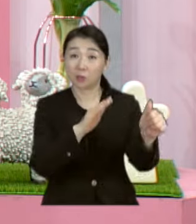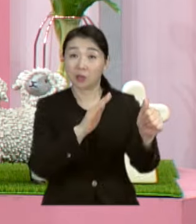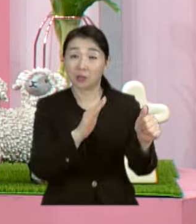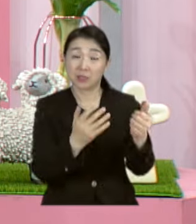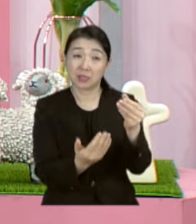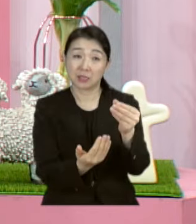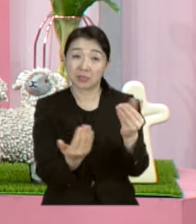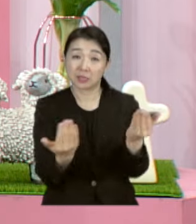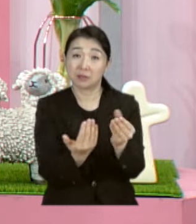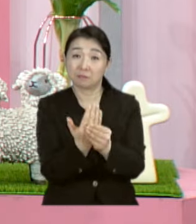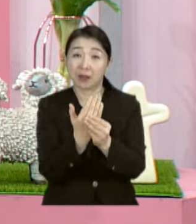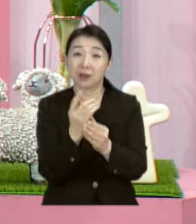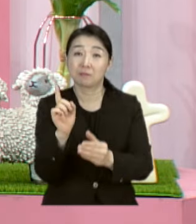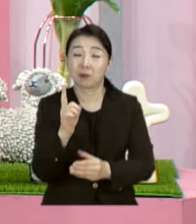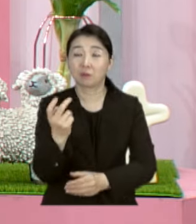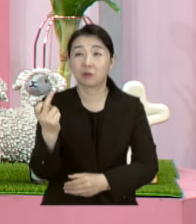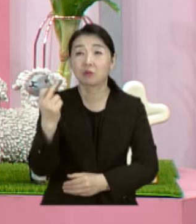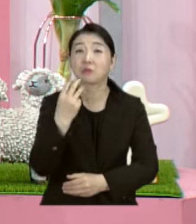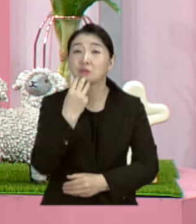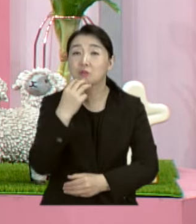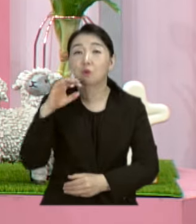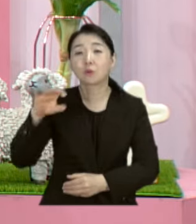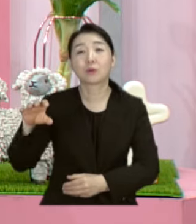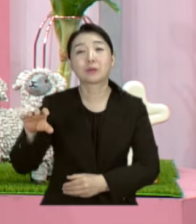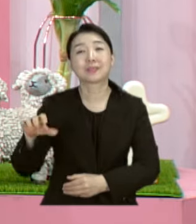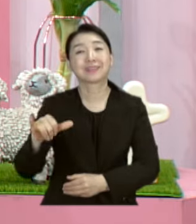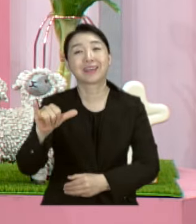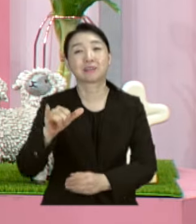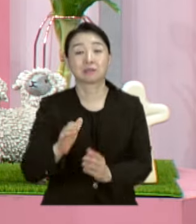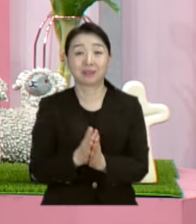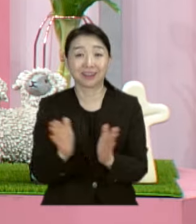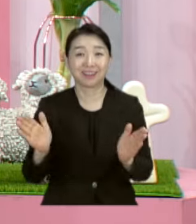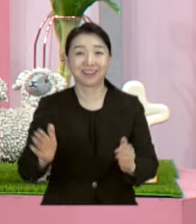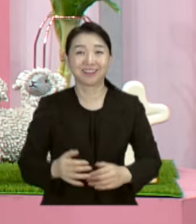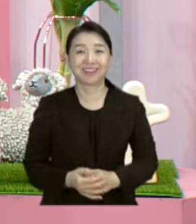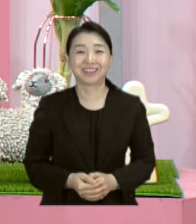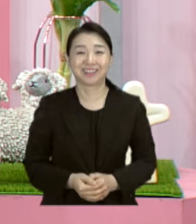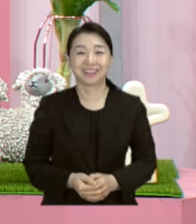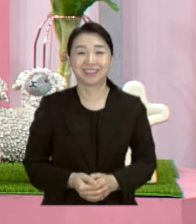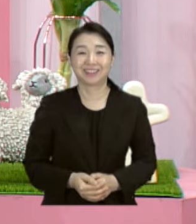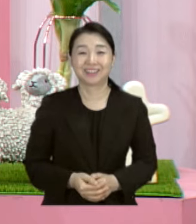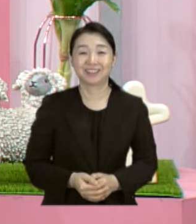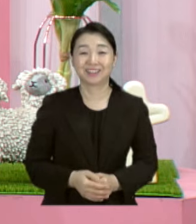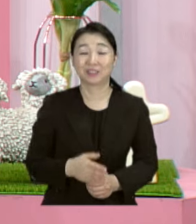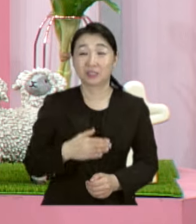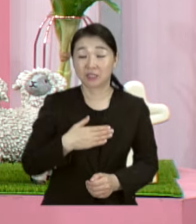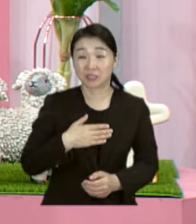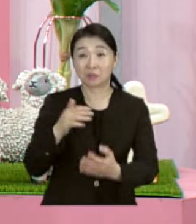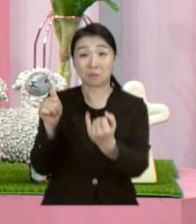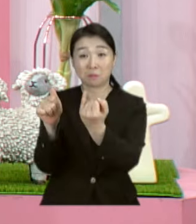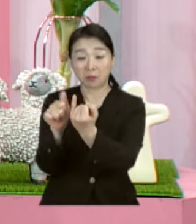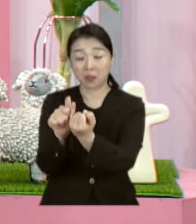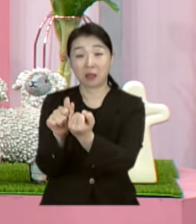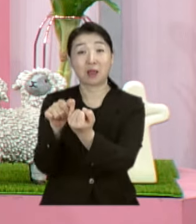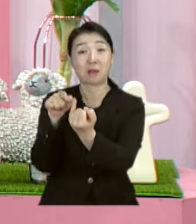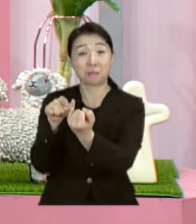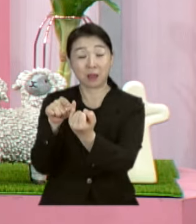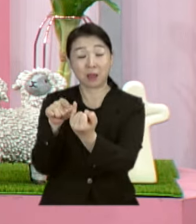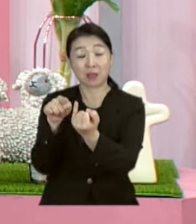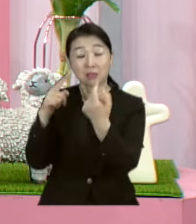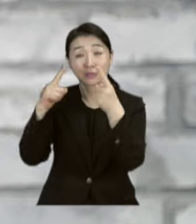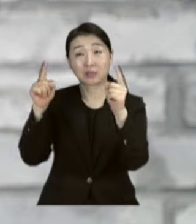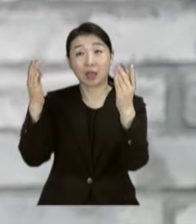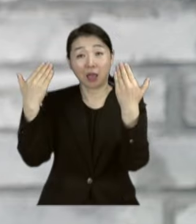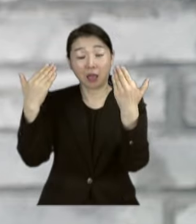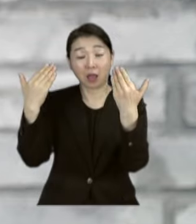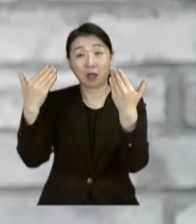네네. 저희 형님이 그때 저를 내려보내고 나서 예. 어떤 일이 있었느냐. 저희 형님도 서울에서 데이트가 시작된